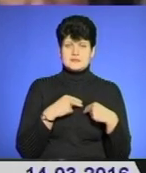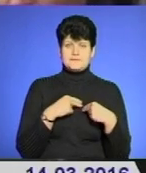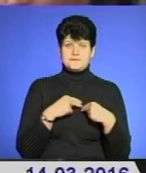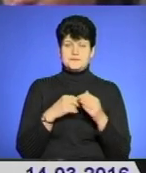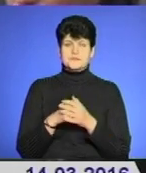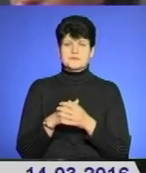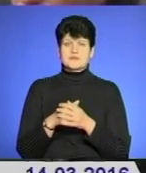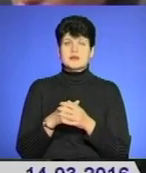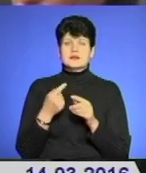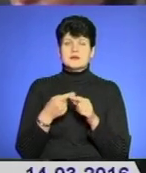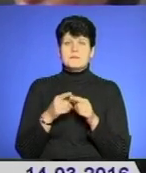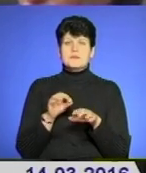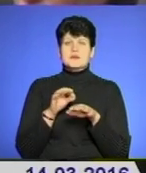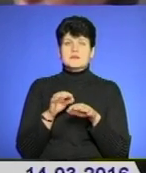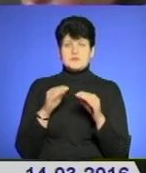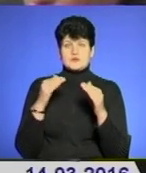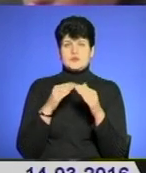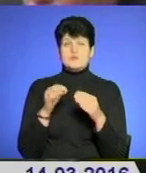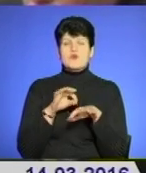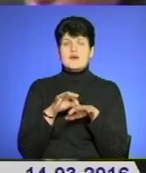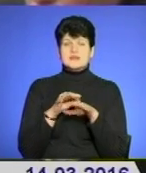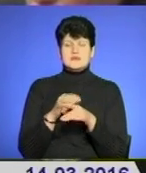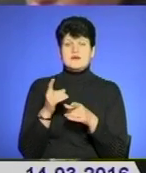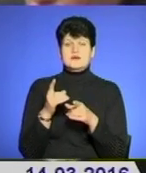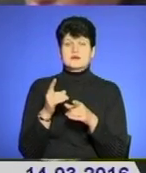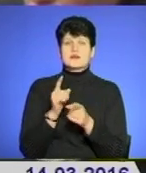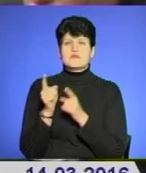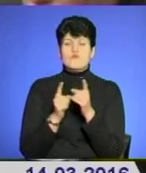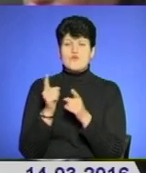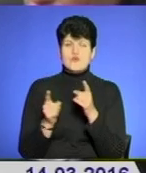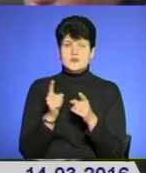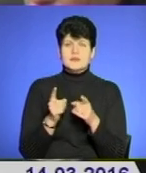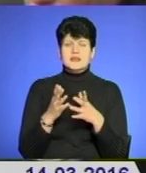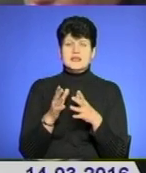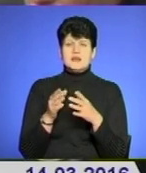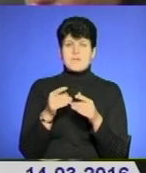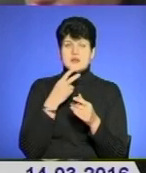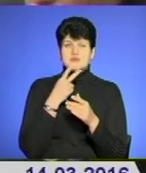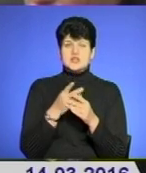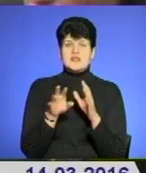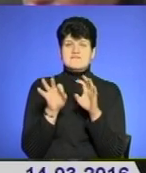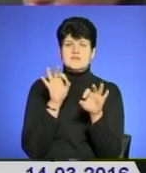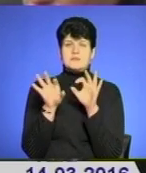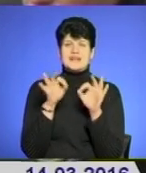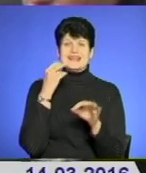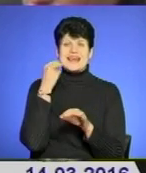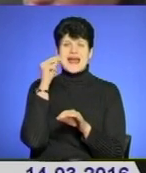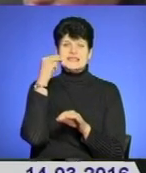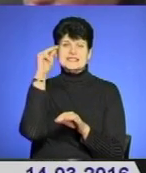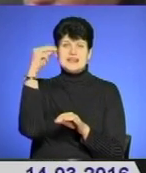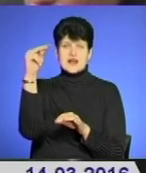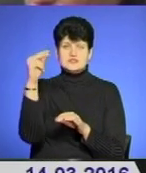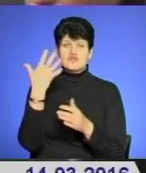епопея проведення реформ і піврічна епопея, яка передбачала відібрати кращих з кращих,